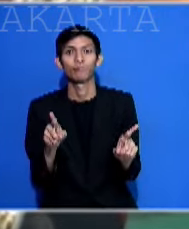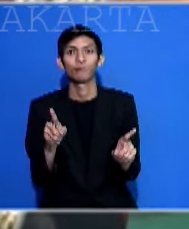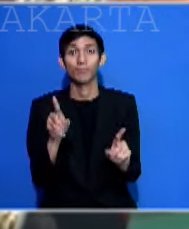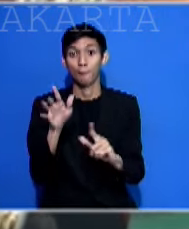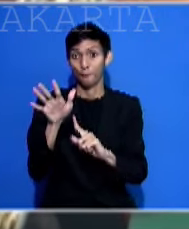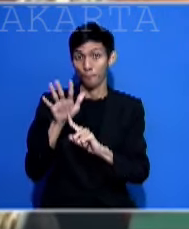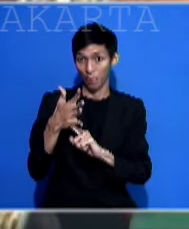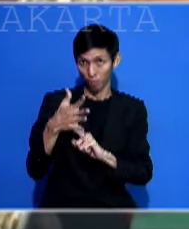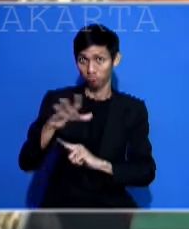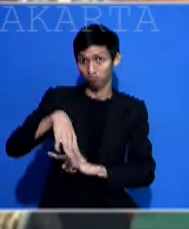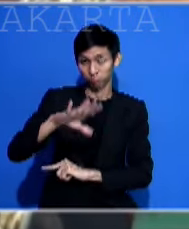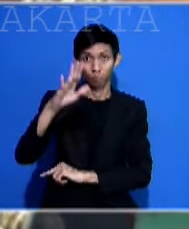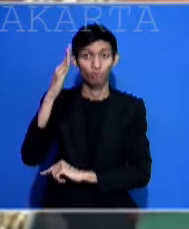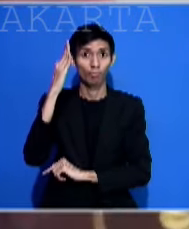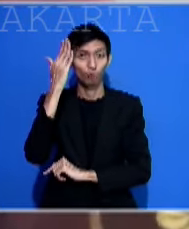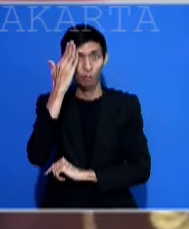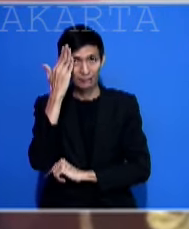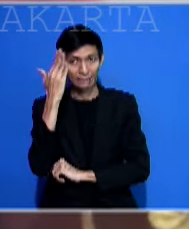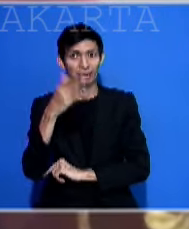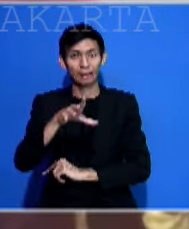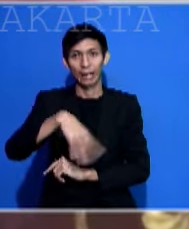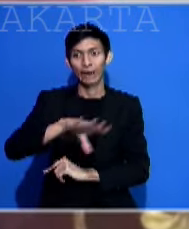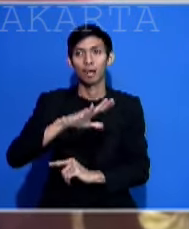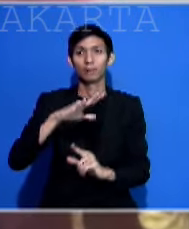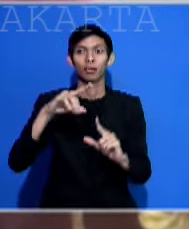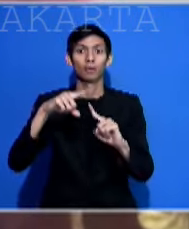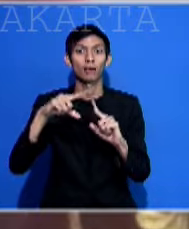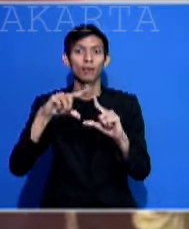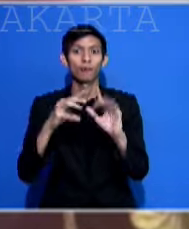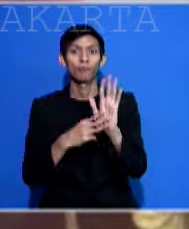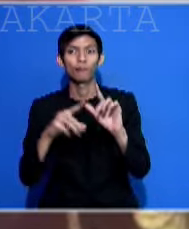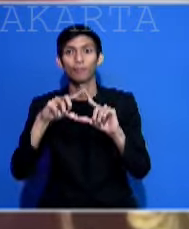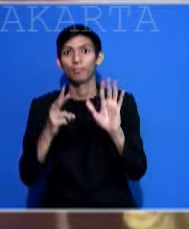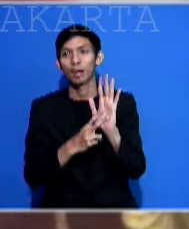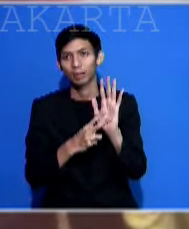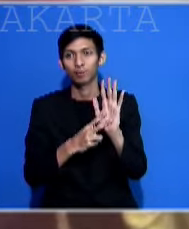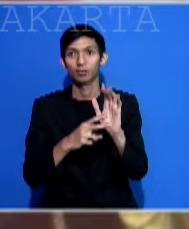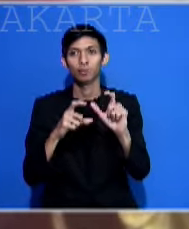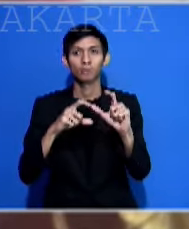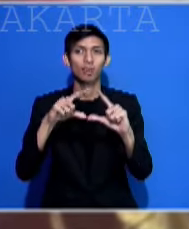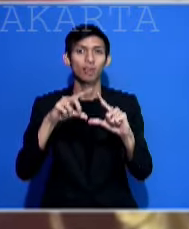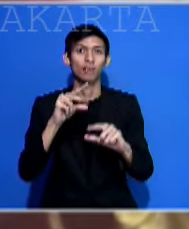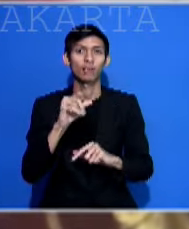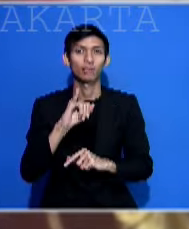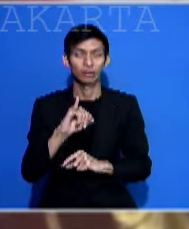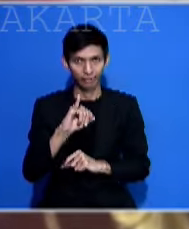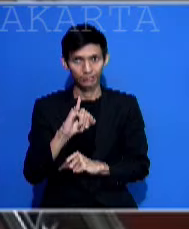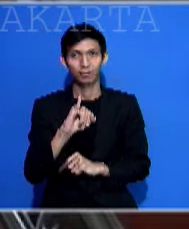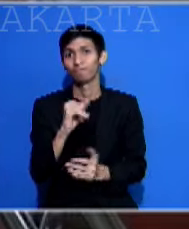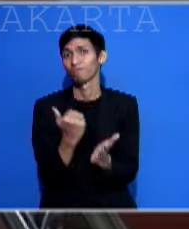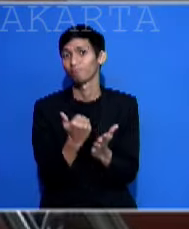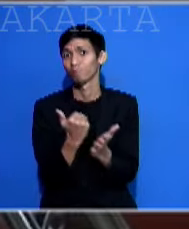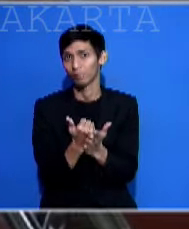seni karawitan ing tlatah Praja Taman Sari menika ingkang kanyata tasih kathah kelempaan seni karawitan ing sak tengahing